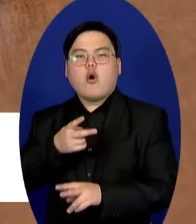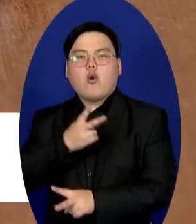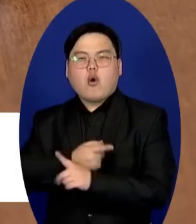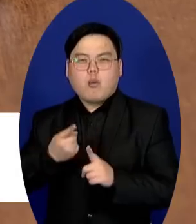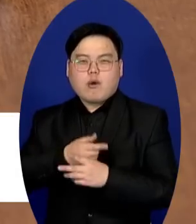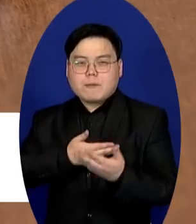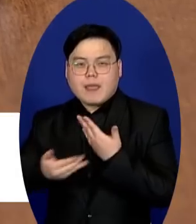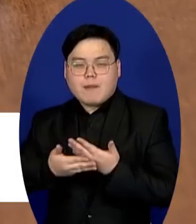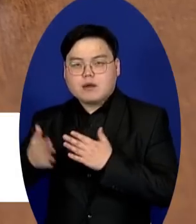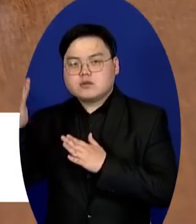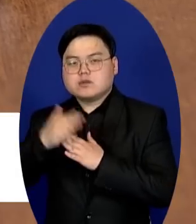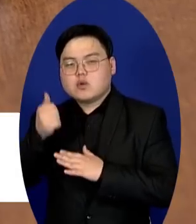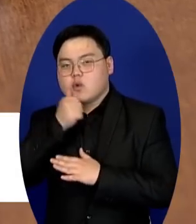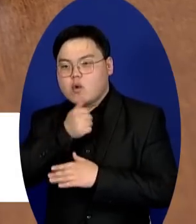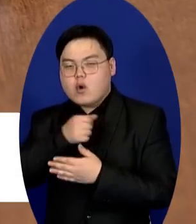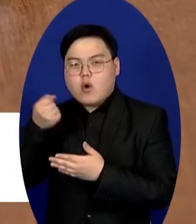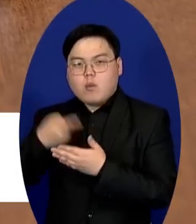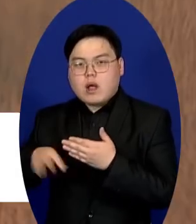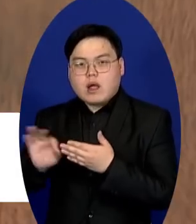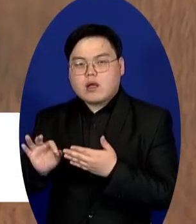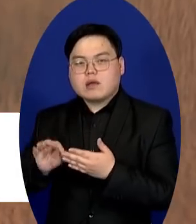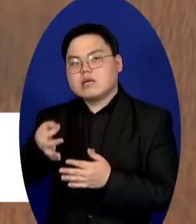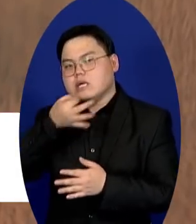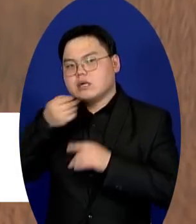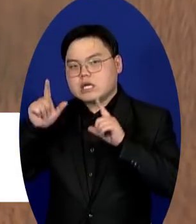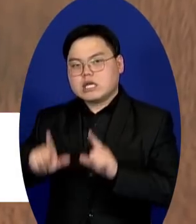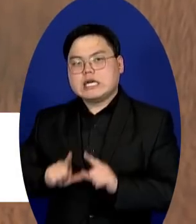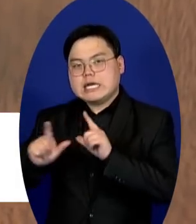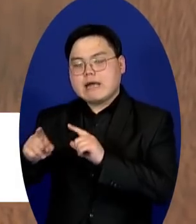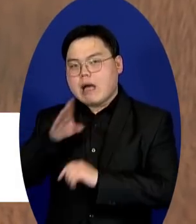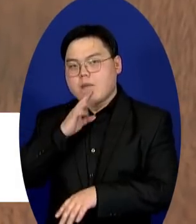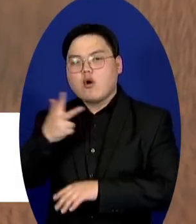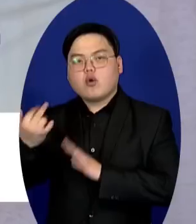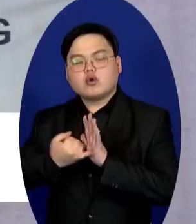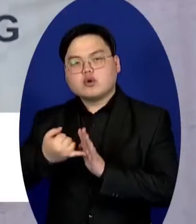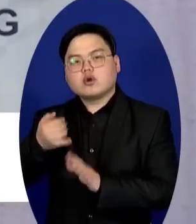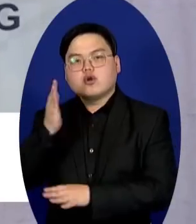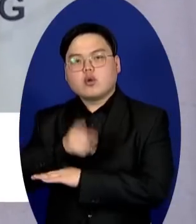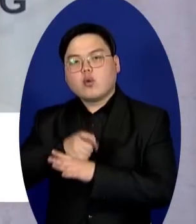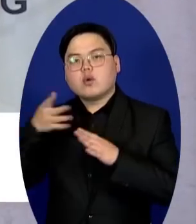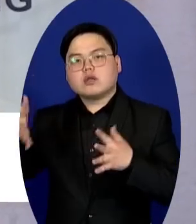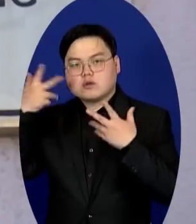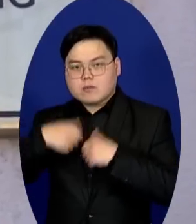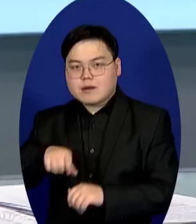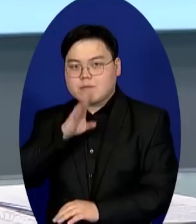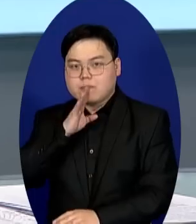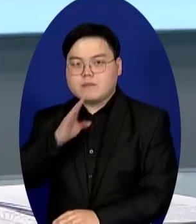зогсоож, нуугдмал бүртгэлд хамрагдаагүй зэвсгийг гэрчилгээжүүлэхээр бүртгэлийг 36 хоног зохион явуулна.